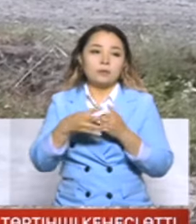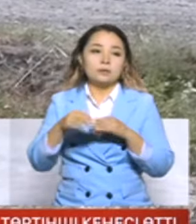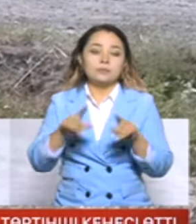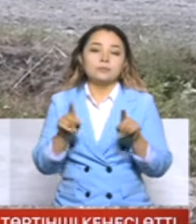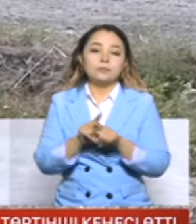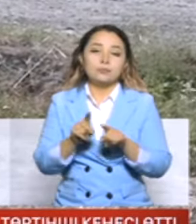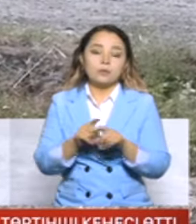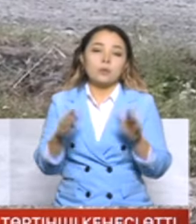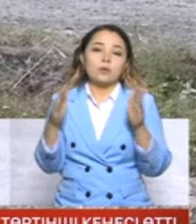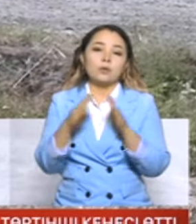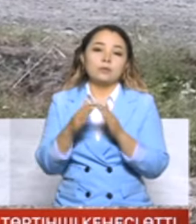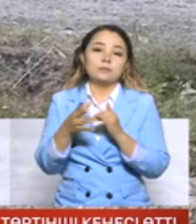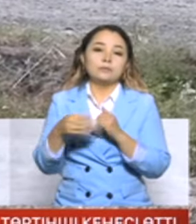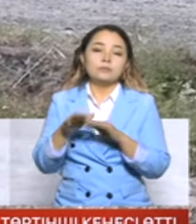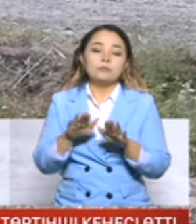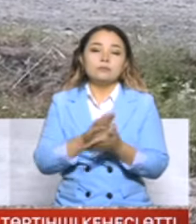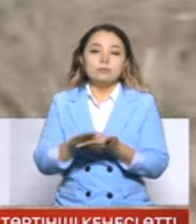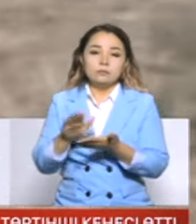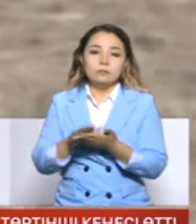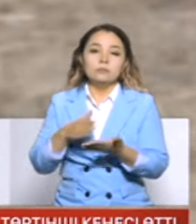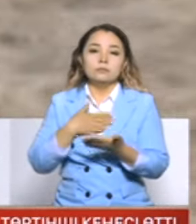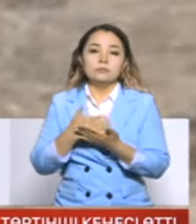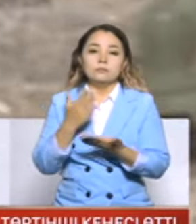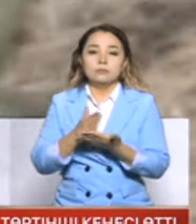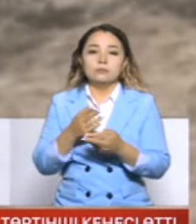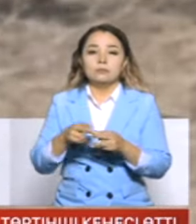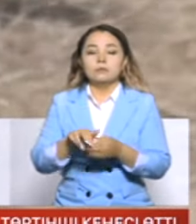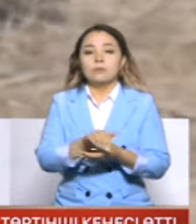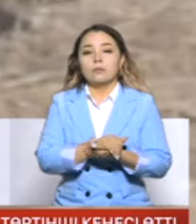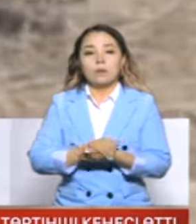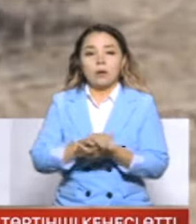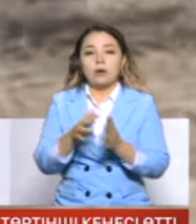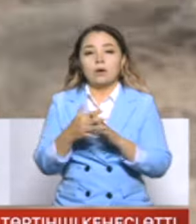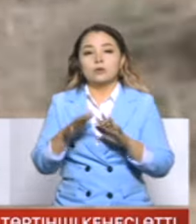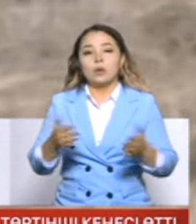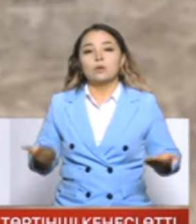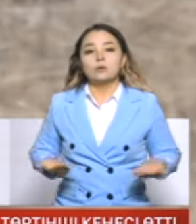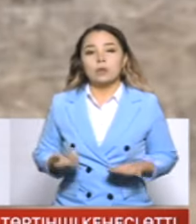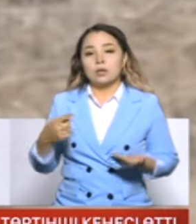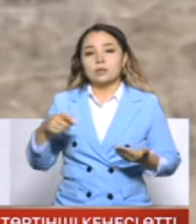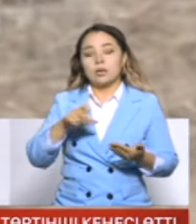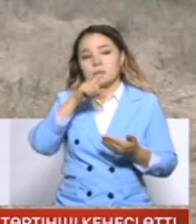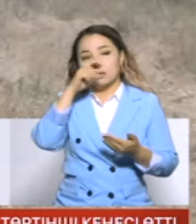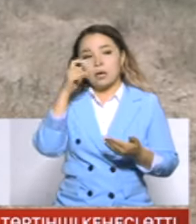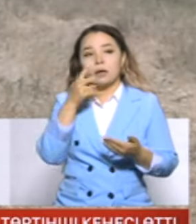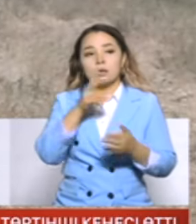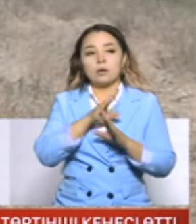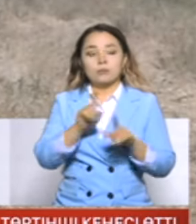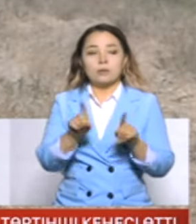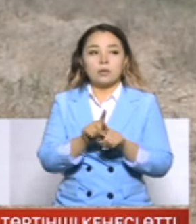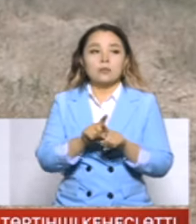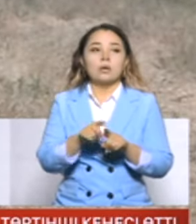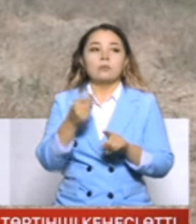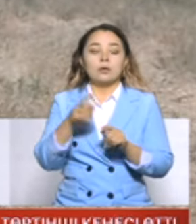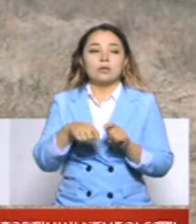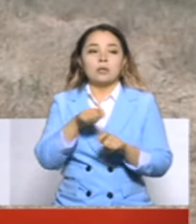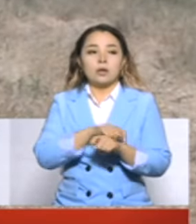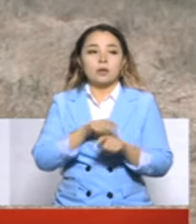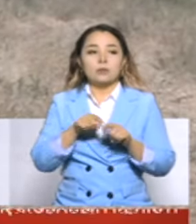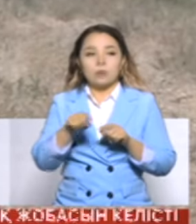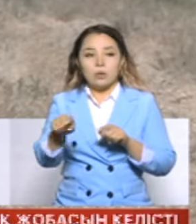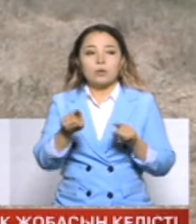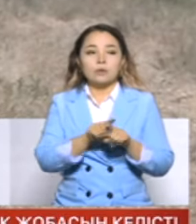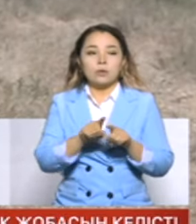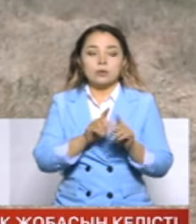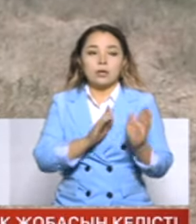айналасы мен жолдың бойын тазалап тұруға тырысамыз дейді. Ынтымақ ауылының тұрғындары да аптап ыстыққа қарамастан бірнеше шақырымға созылған